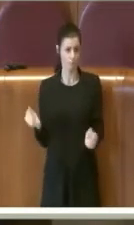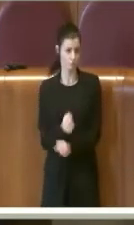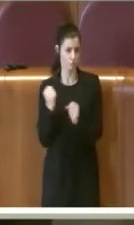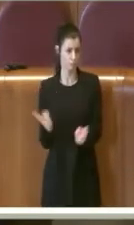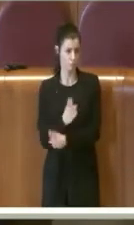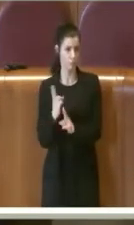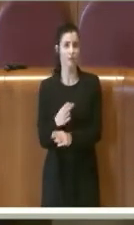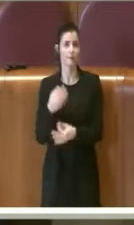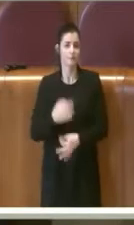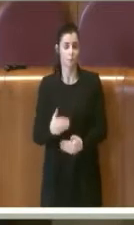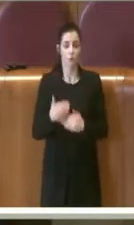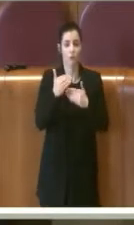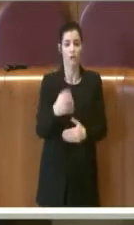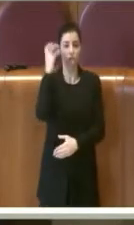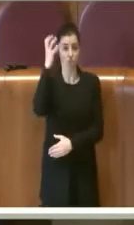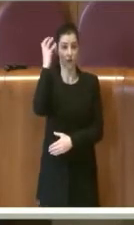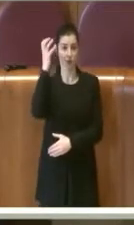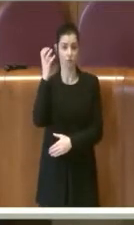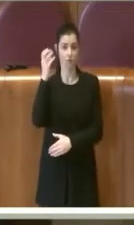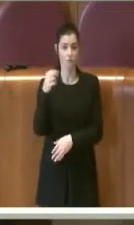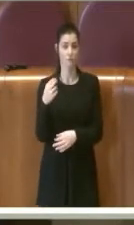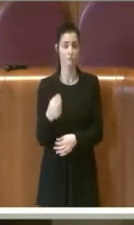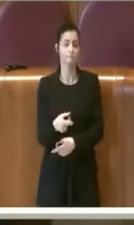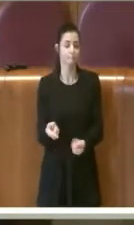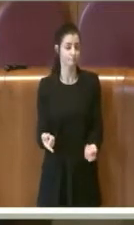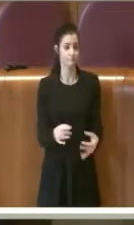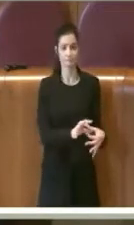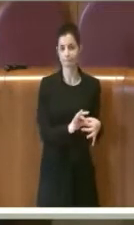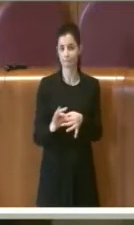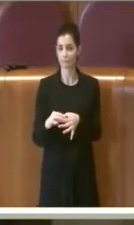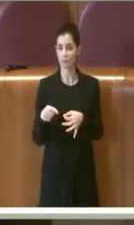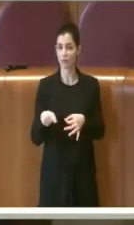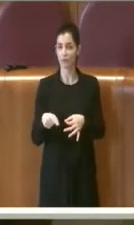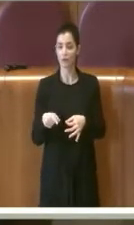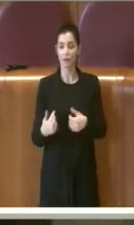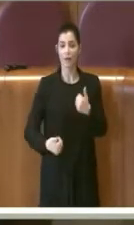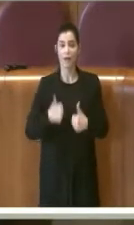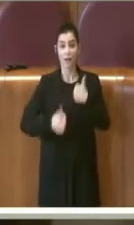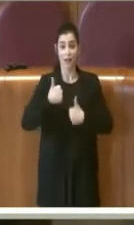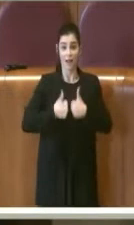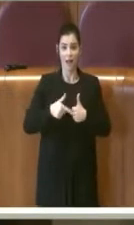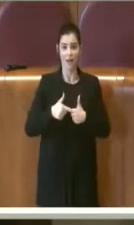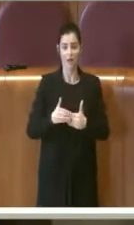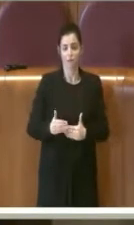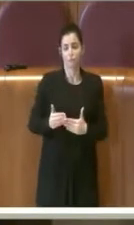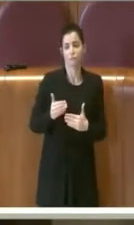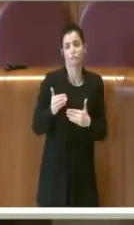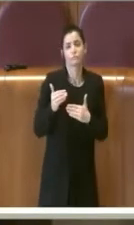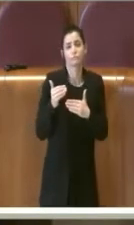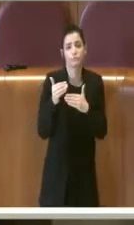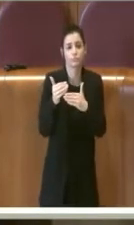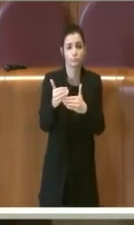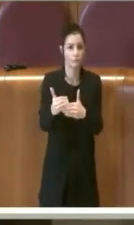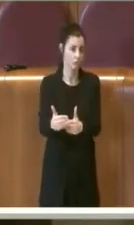andremo in dodicesimi per l'inizio del prossimo anno e che quindi l'aggiudicazione di questa gara potrebbe slittare